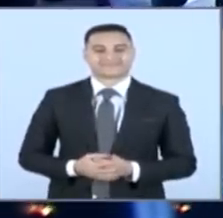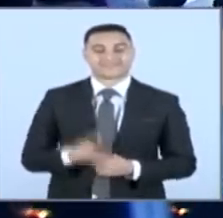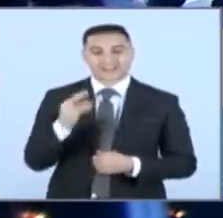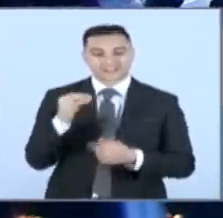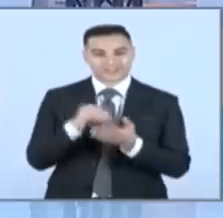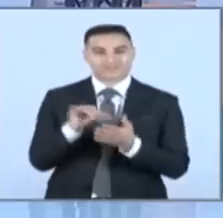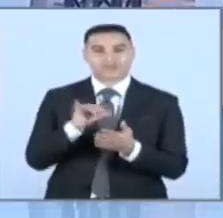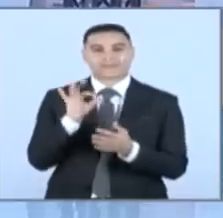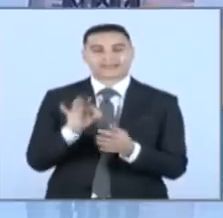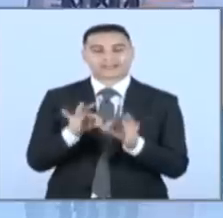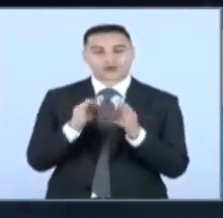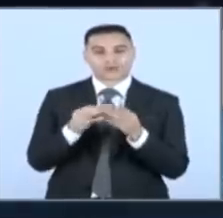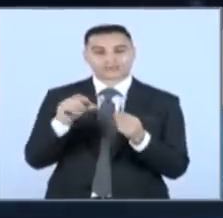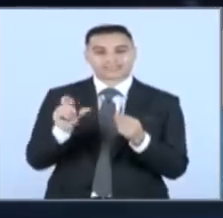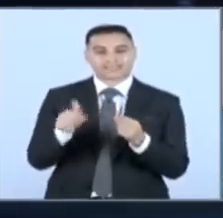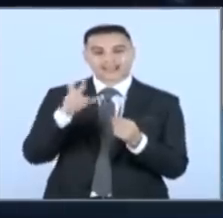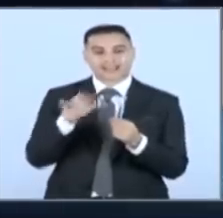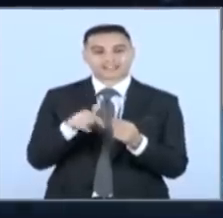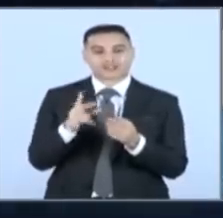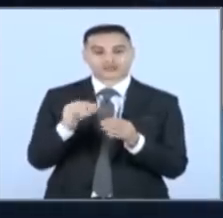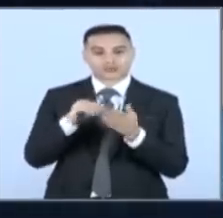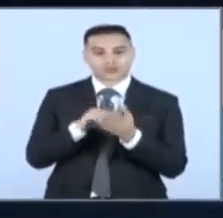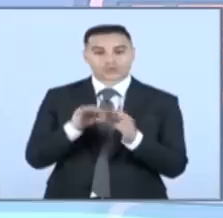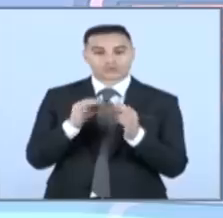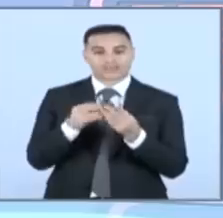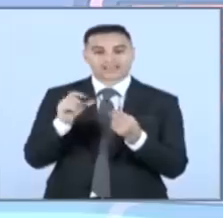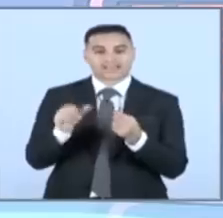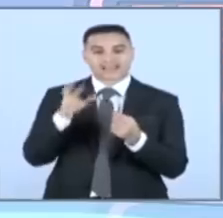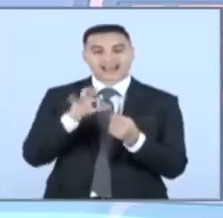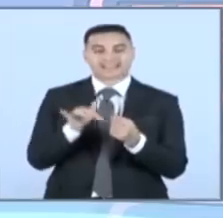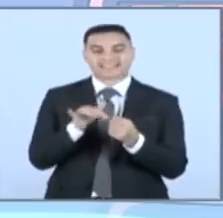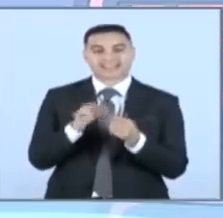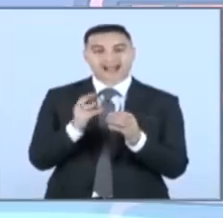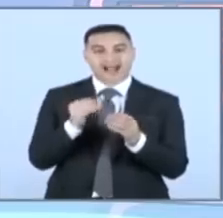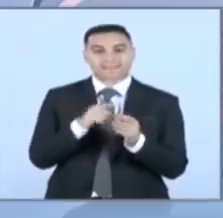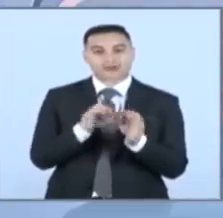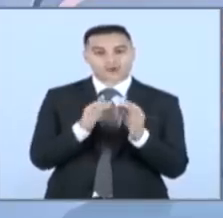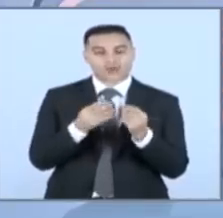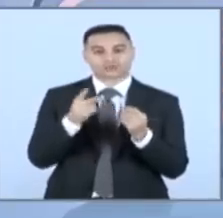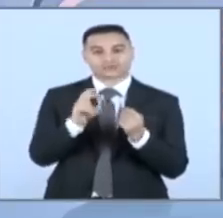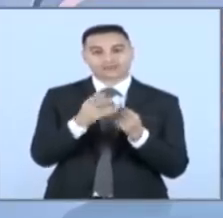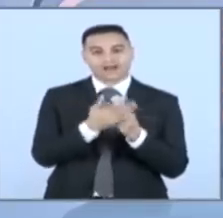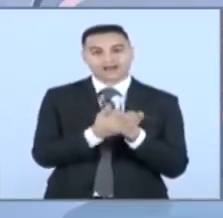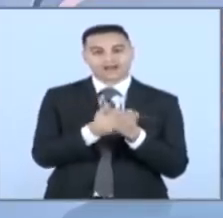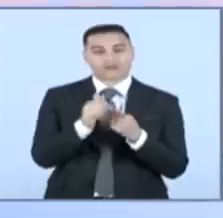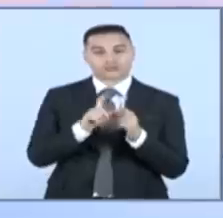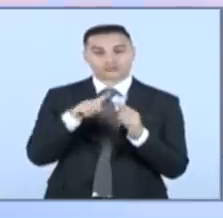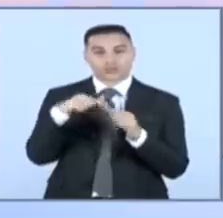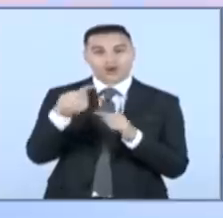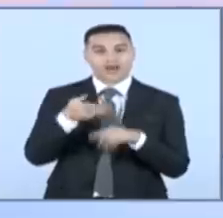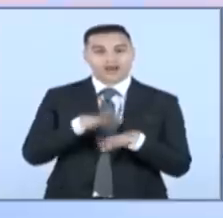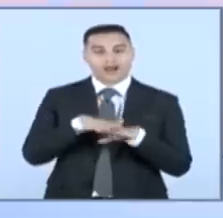20 نقطة، مهمين جدا لعيلة نيازي. 20 عيلة نيازي، 40 عيلة طه.